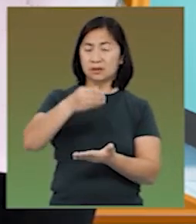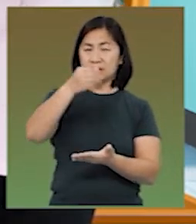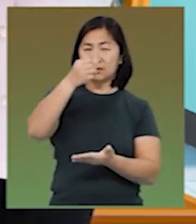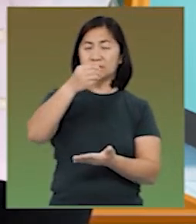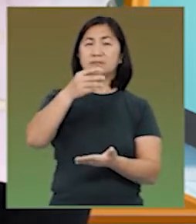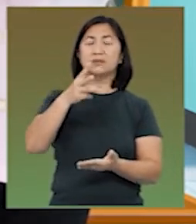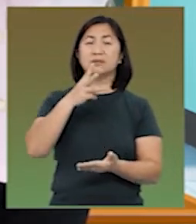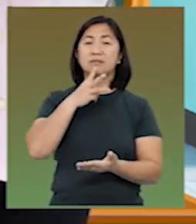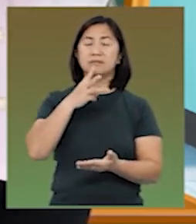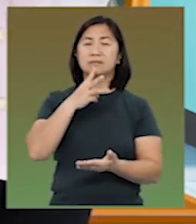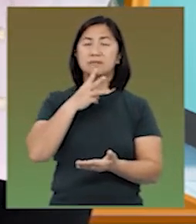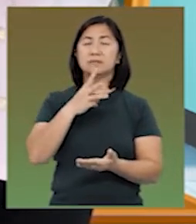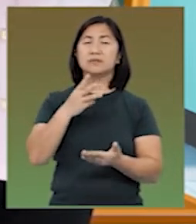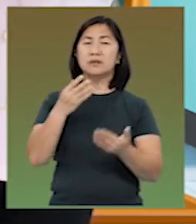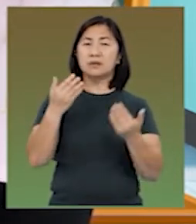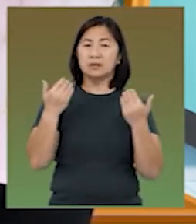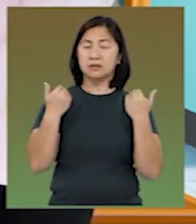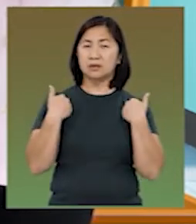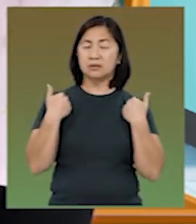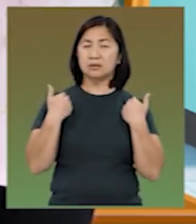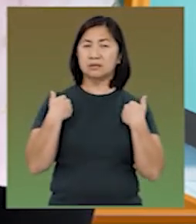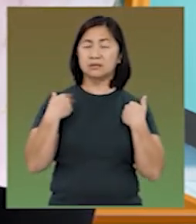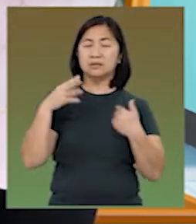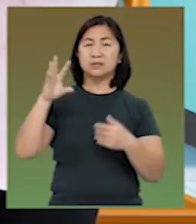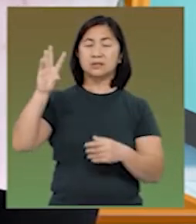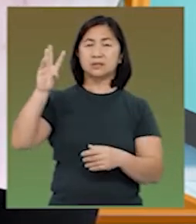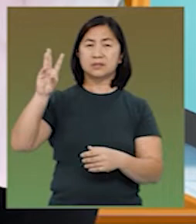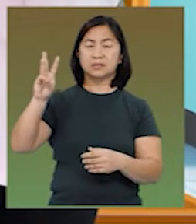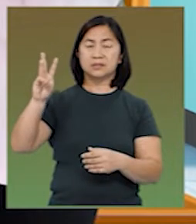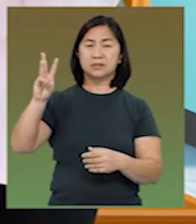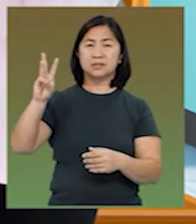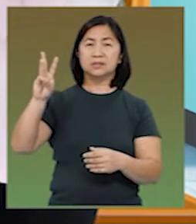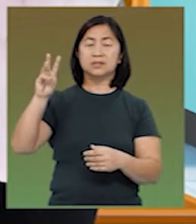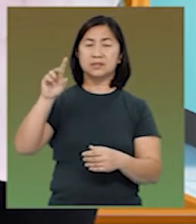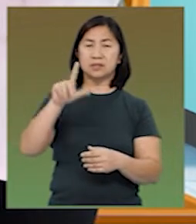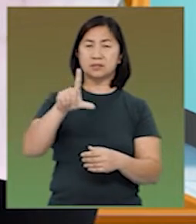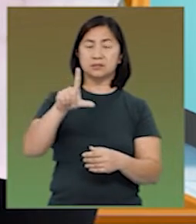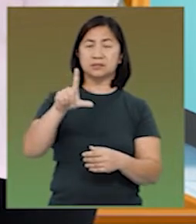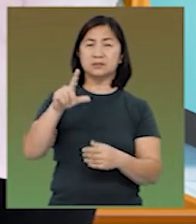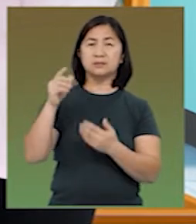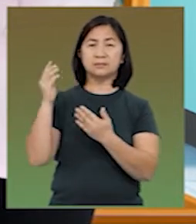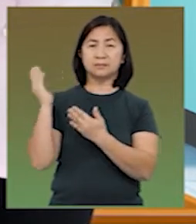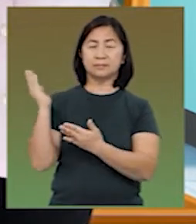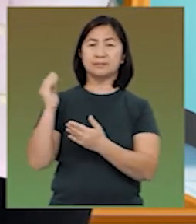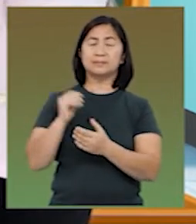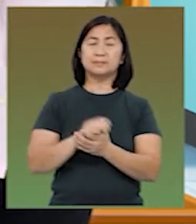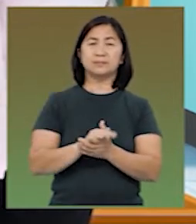Ang bottled water na ito ay may laman na 6 liters.